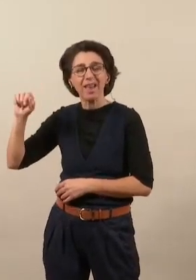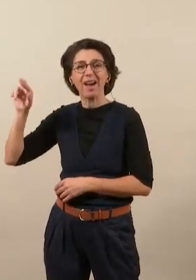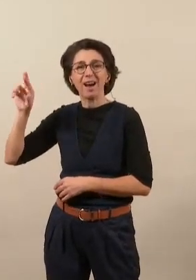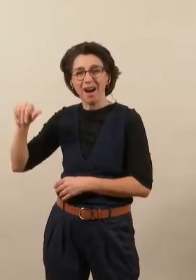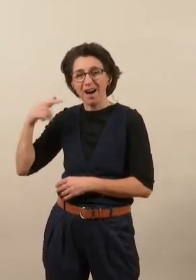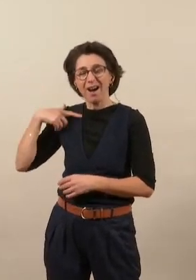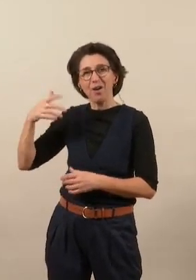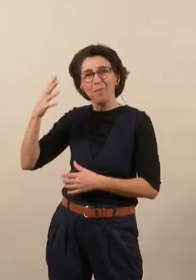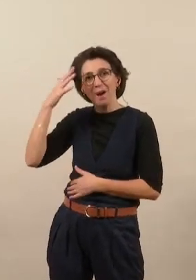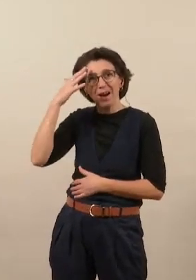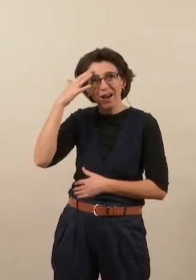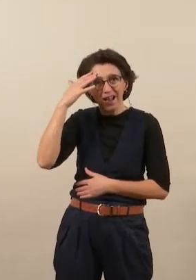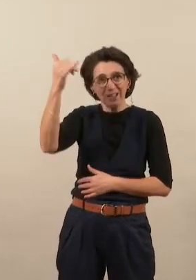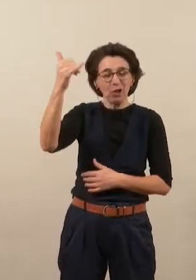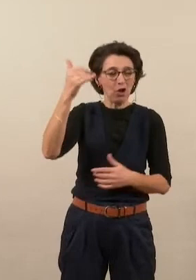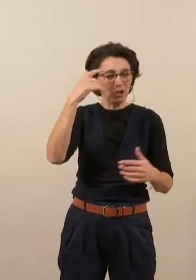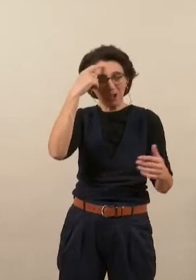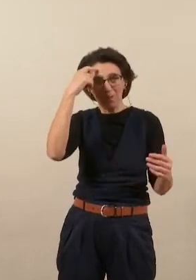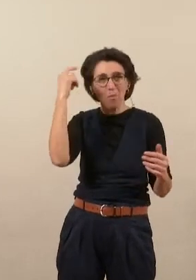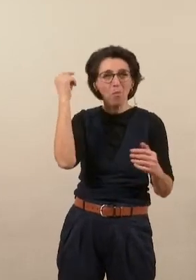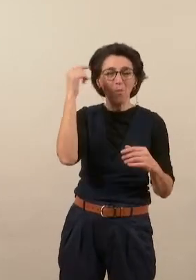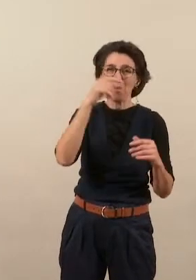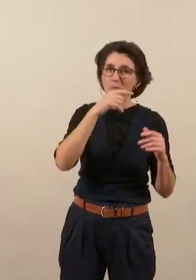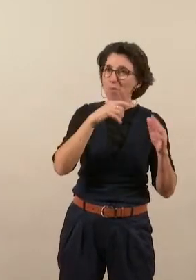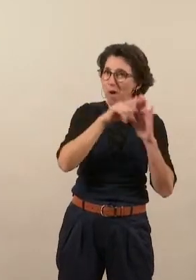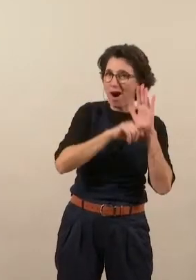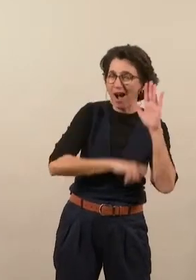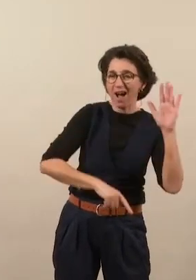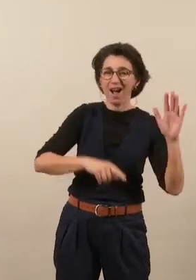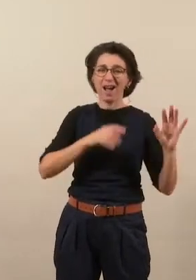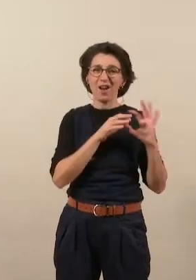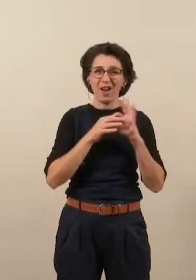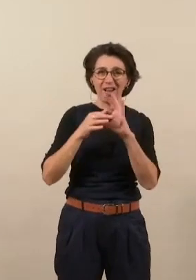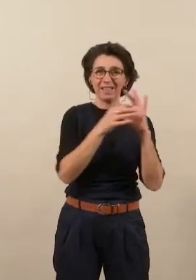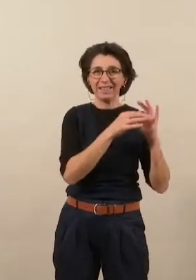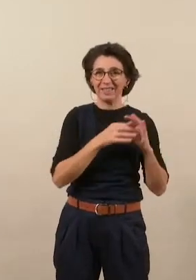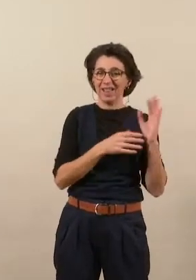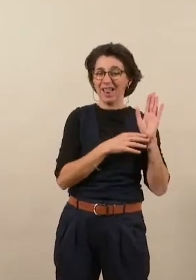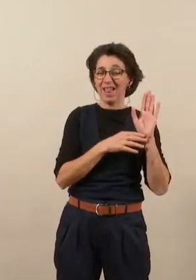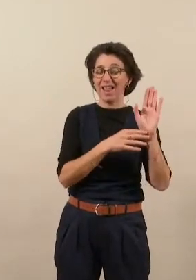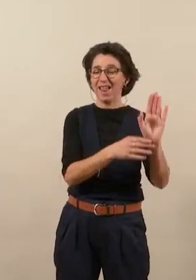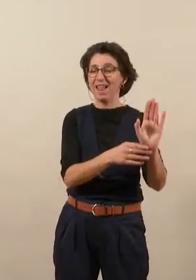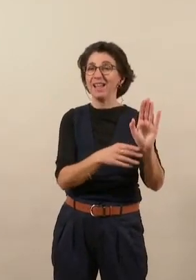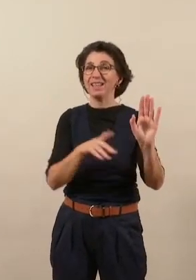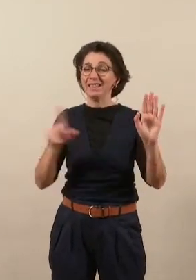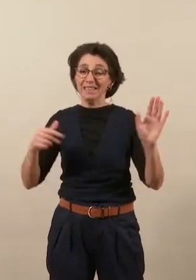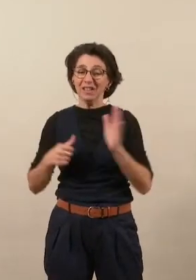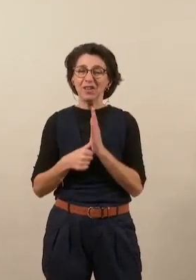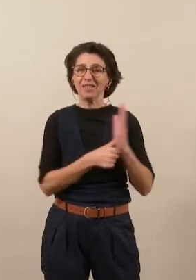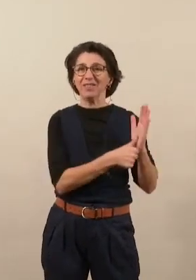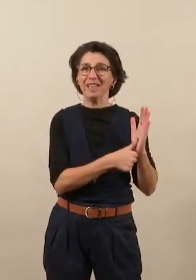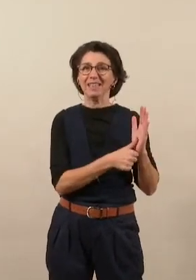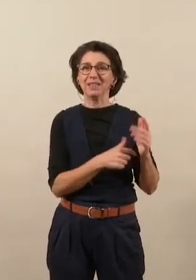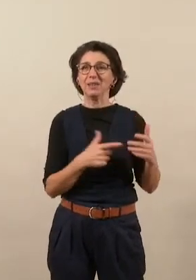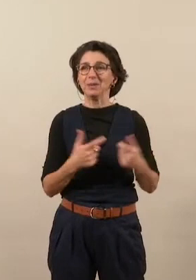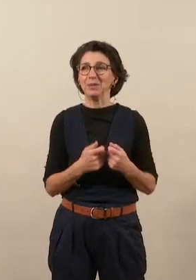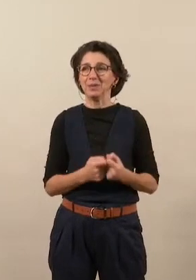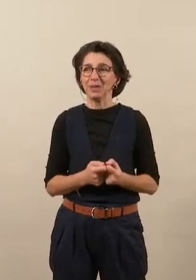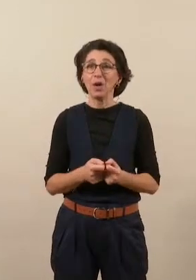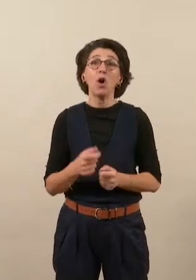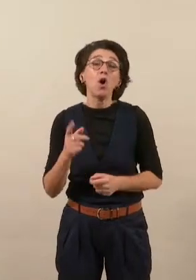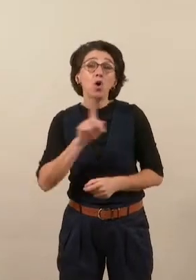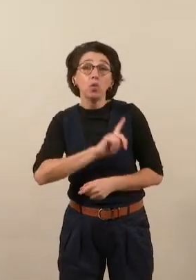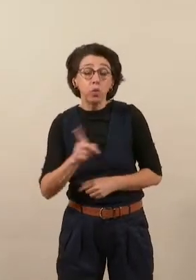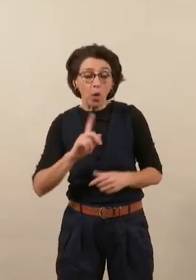une idéologie, à une morale, à une collectivité. Une non-identification consciente, opiniâtre,